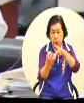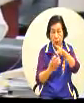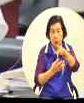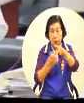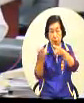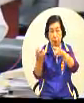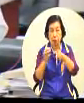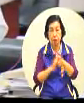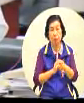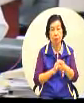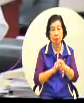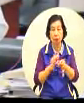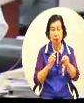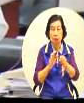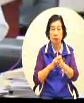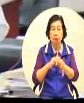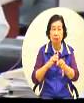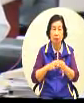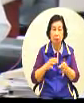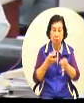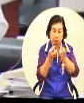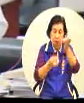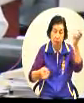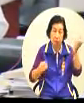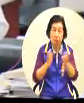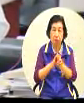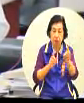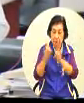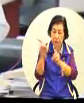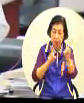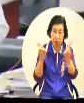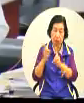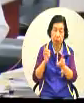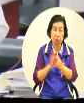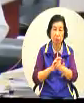藤枝，为了规划的面积，